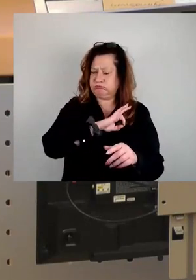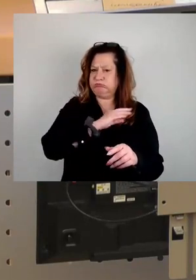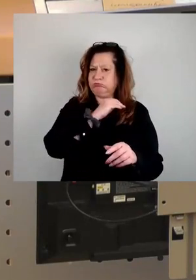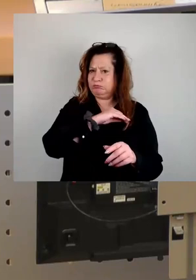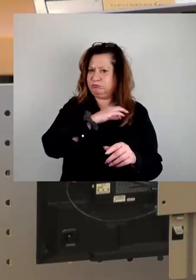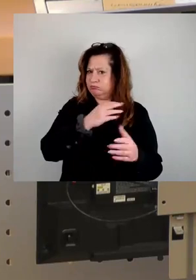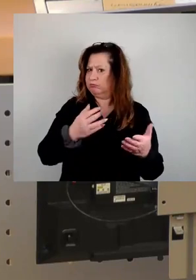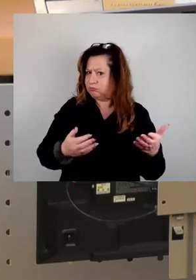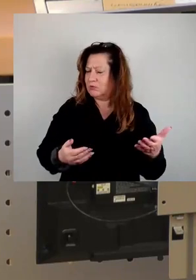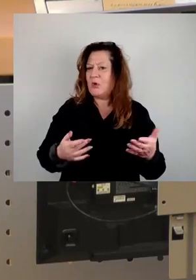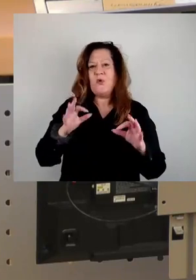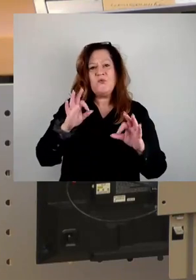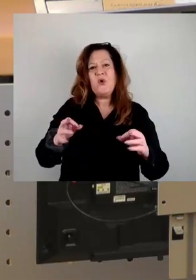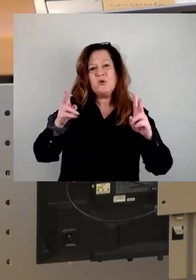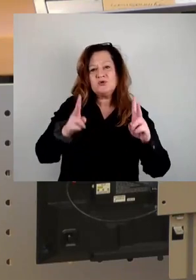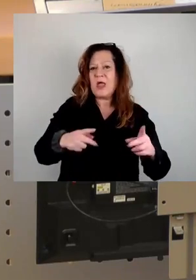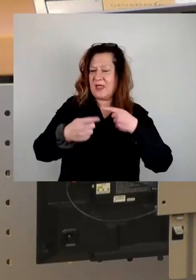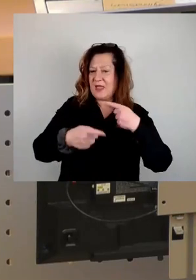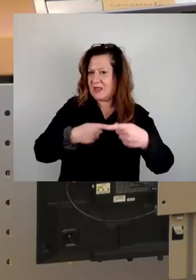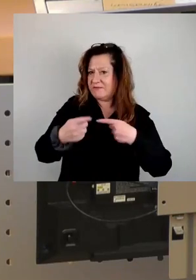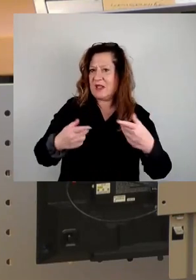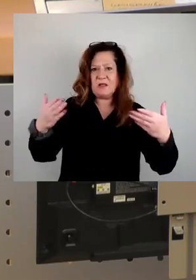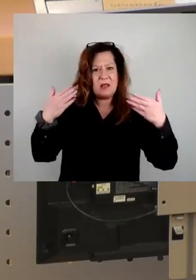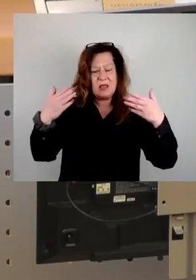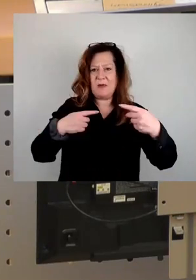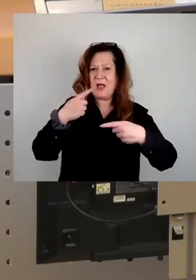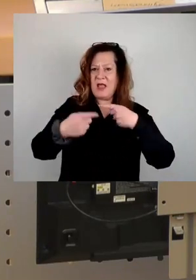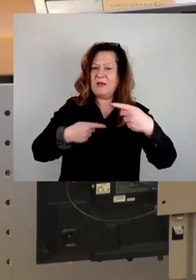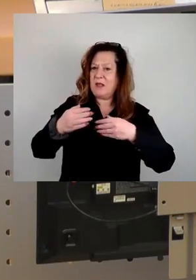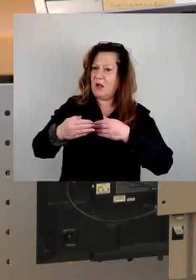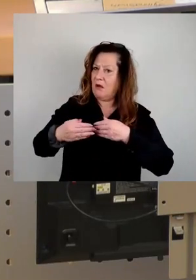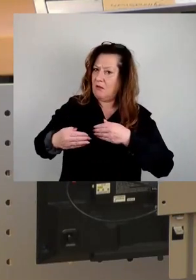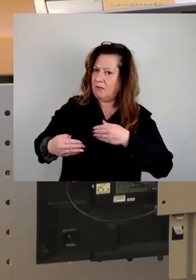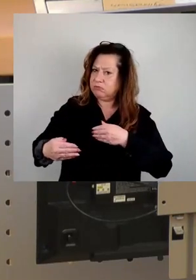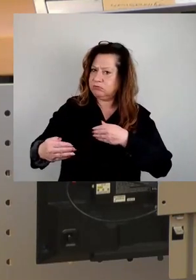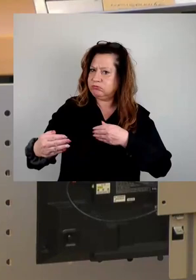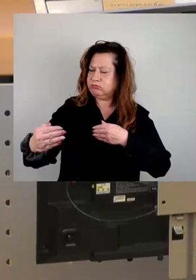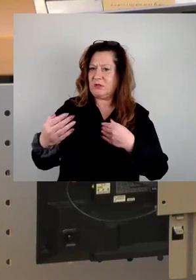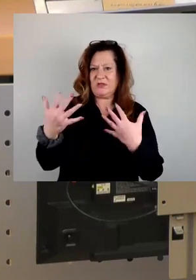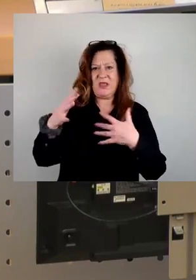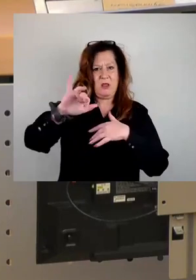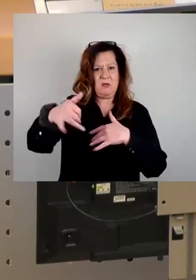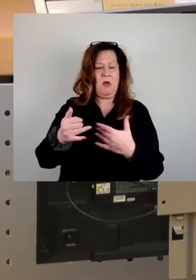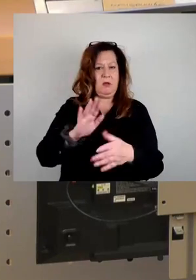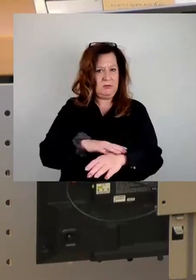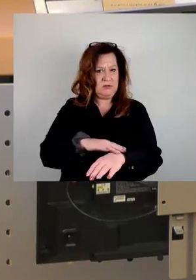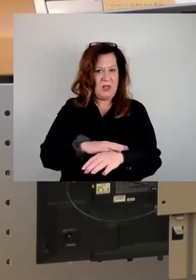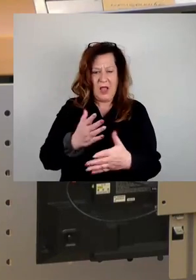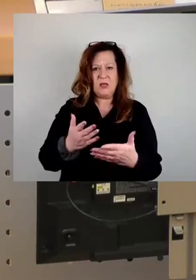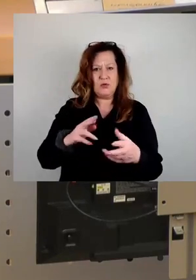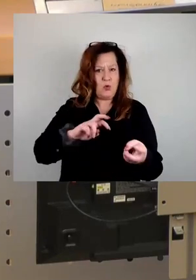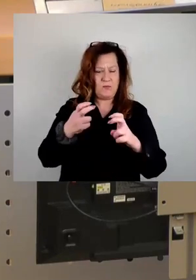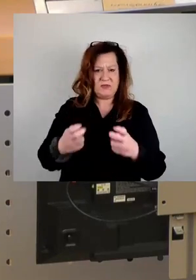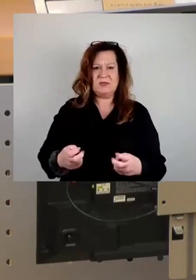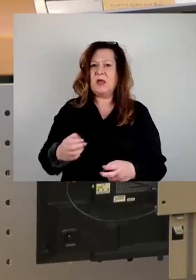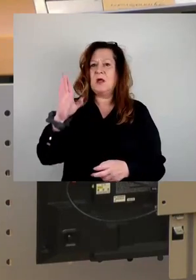klimagerechte Stadtentwicklung und man kann innerhalb von 10 Jahren Sachen umsetzen, die sonst sehr viel längere Zeit brauchen würden. Die BUGA ist eine riesige Chance